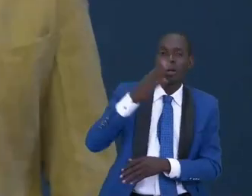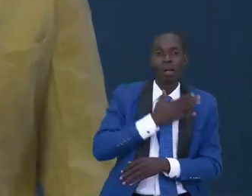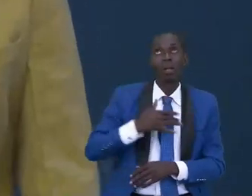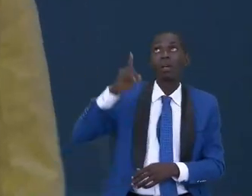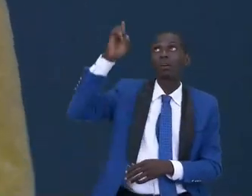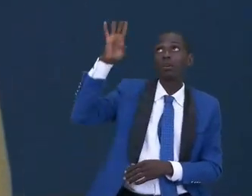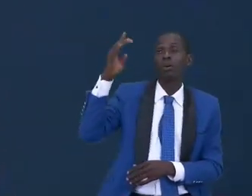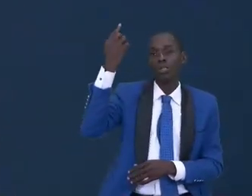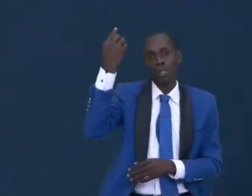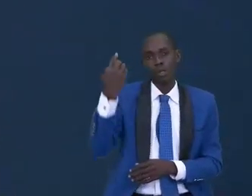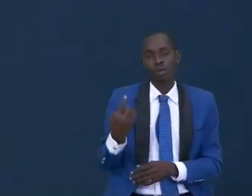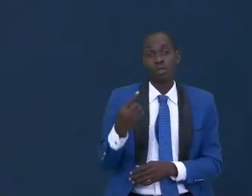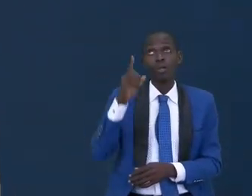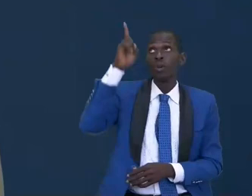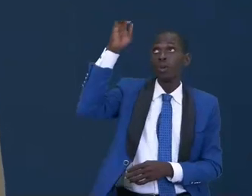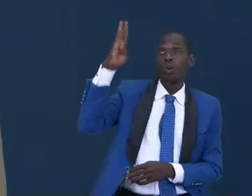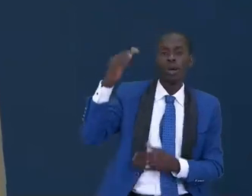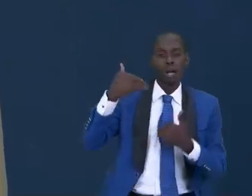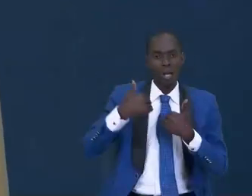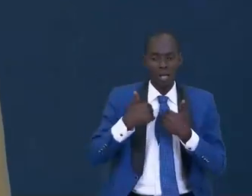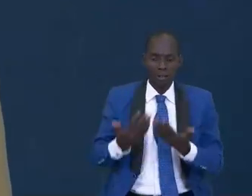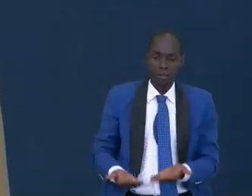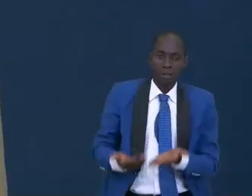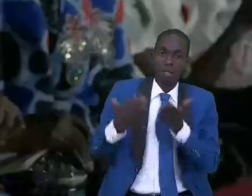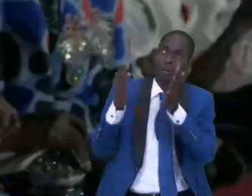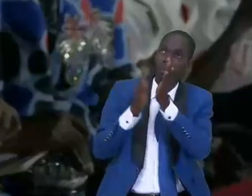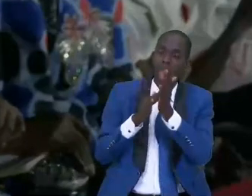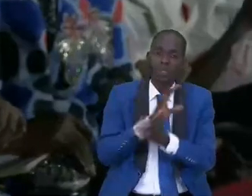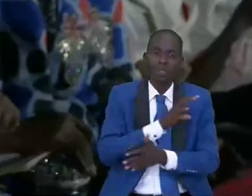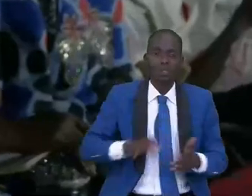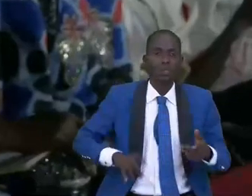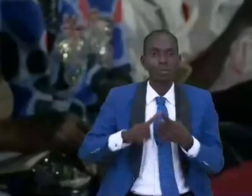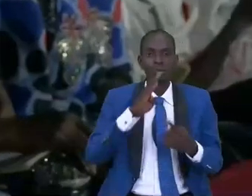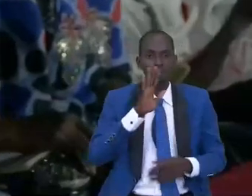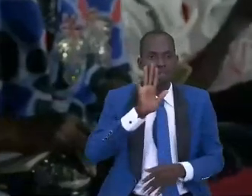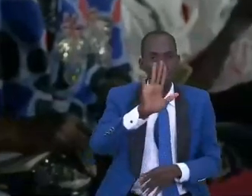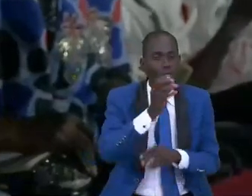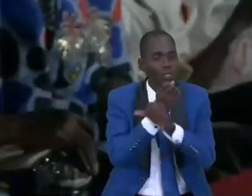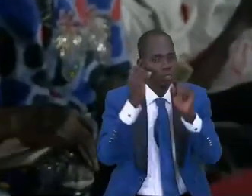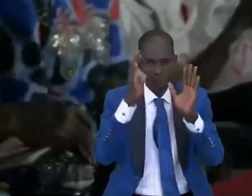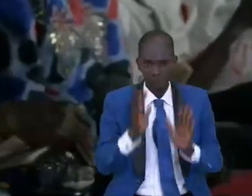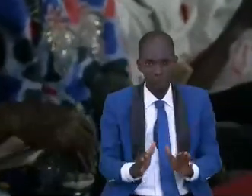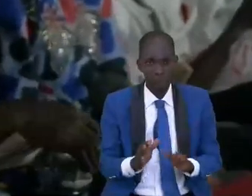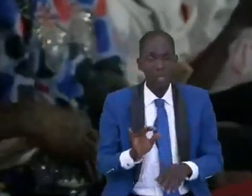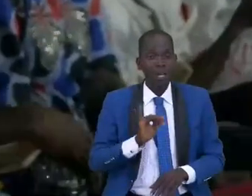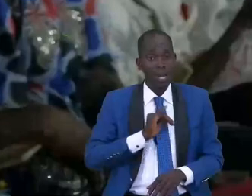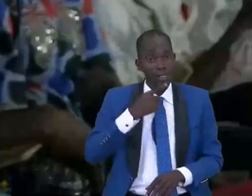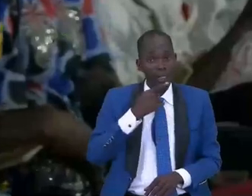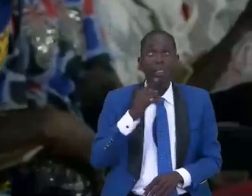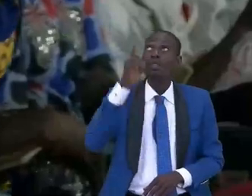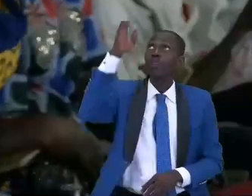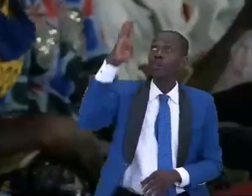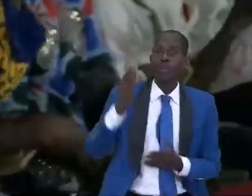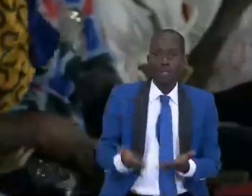seul. Dieu a exalté Christ d'être ton sauveur. Je dis, Dieu a